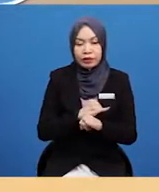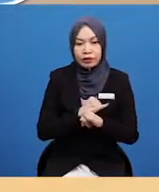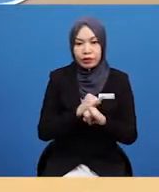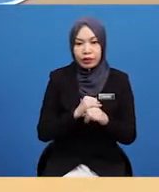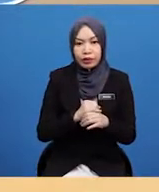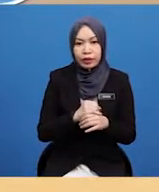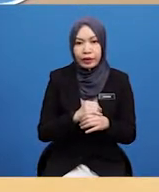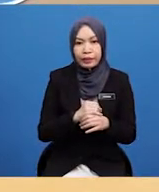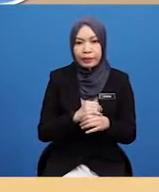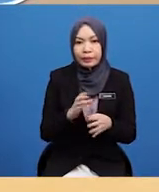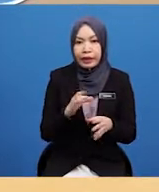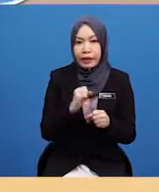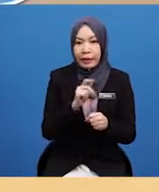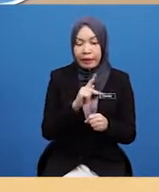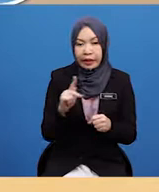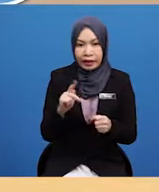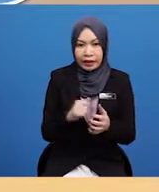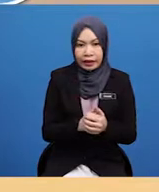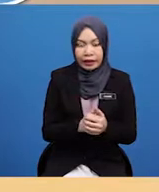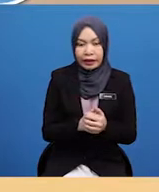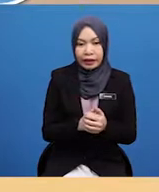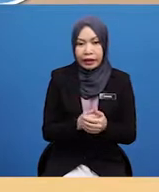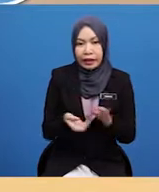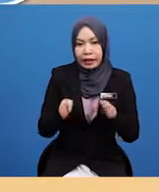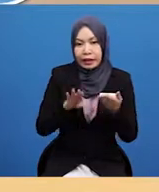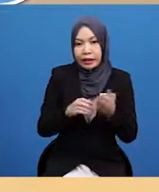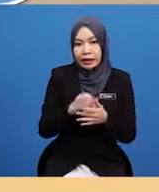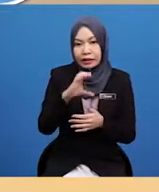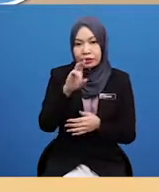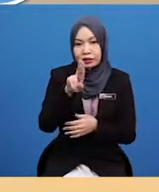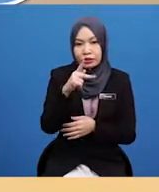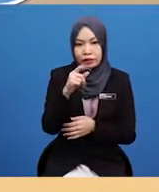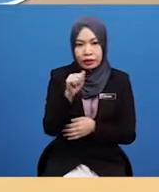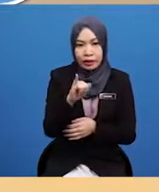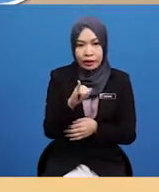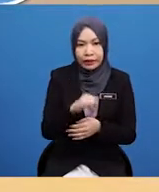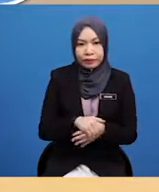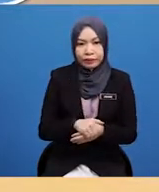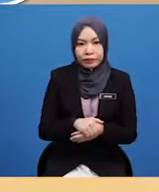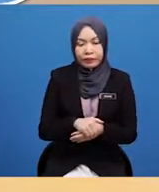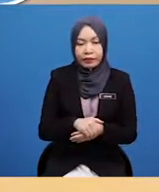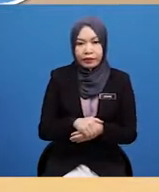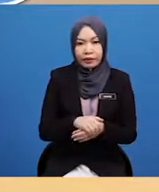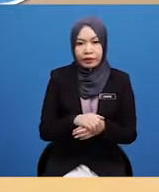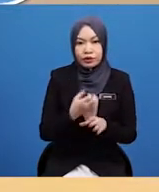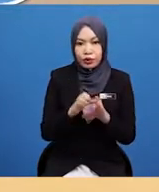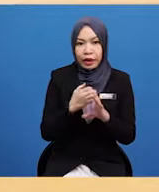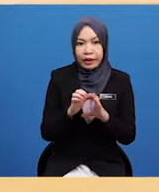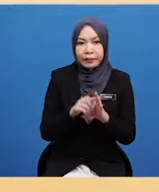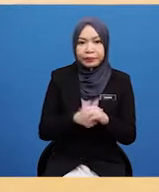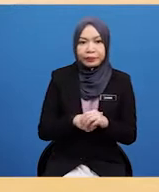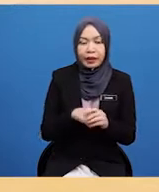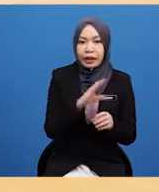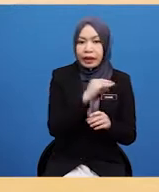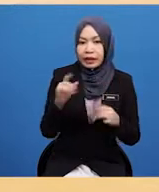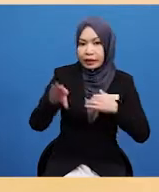telah menanam sikap membenci penjajah dalam kalangan rakyat tempatan. Tambahan pula,